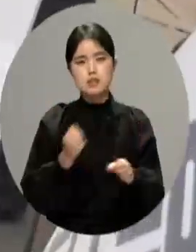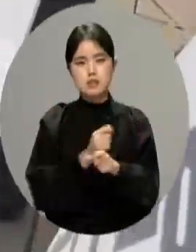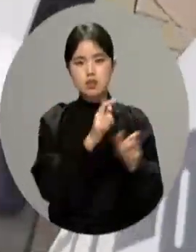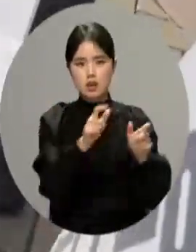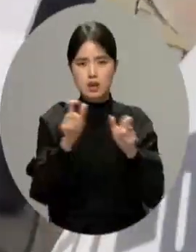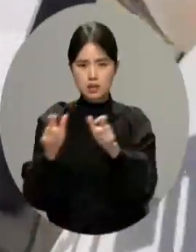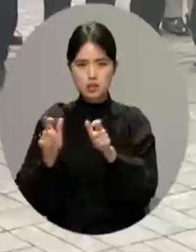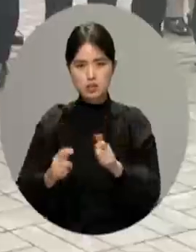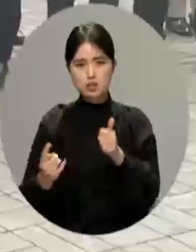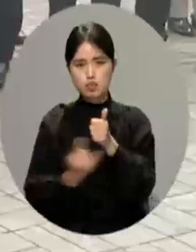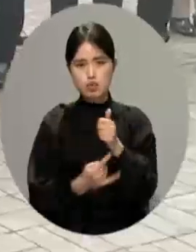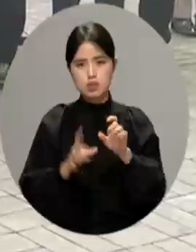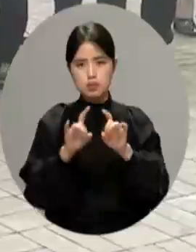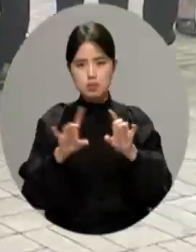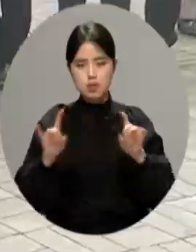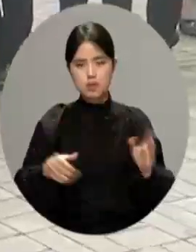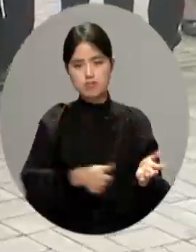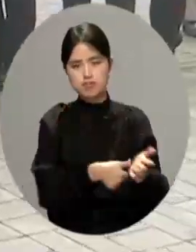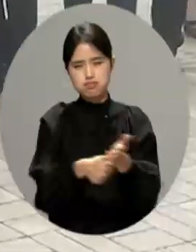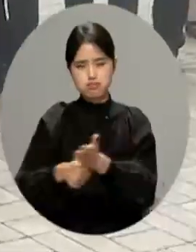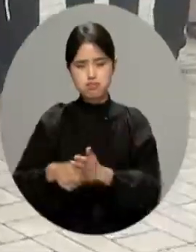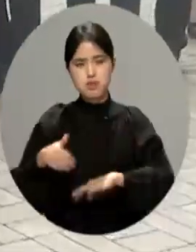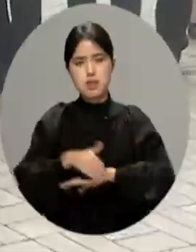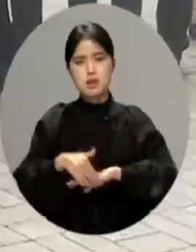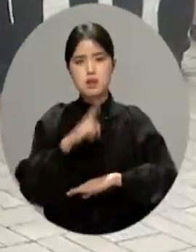각 지역 위원회별로 서명운동을 진행할 계획입니다